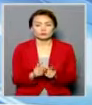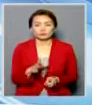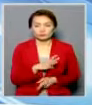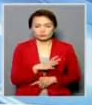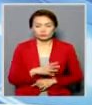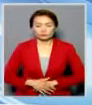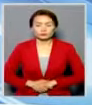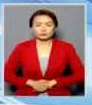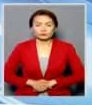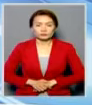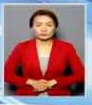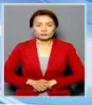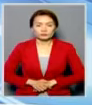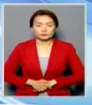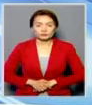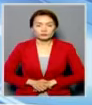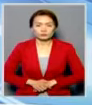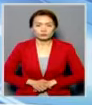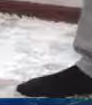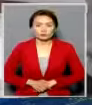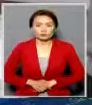малышом разделили и мои коллеги.